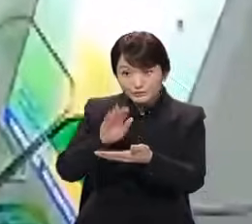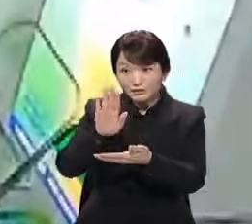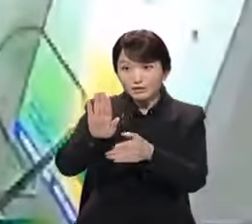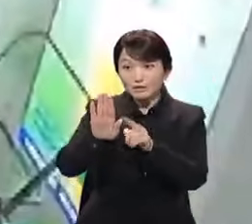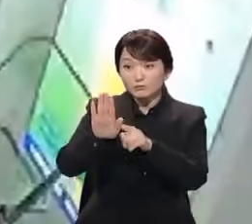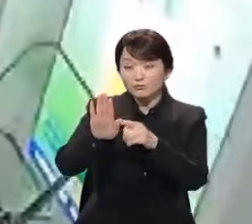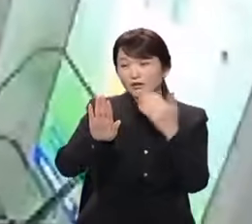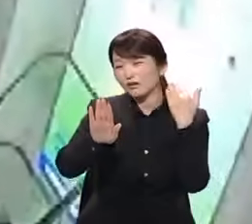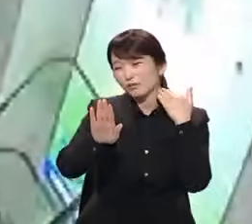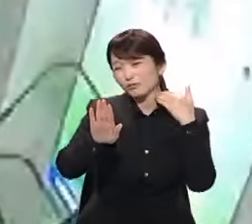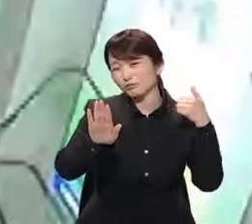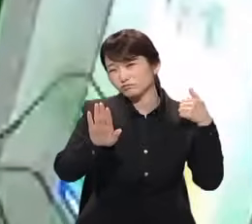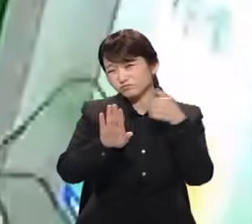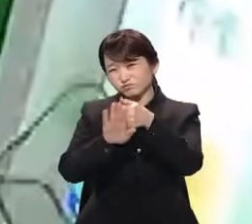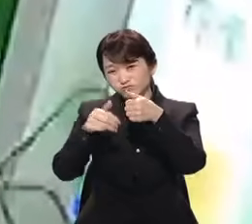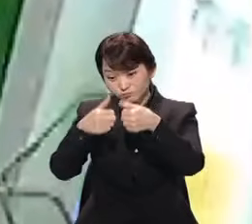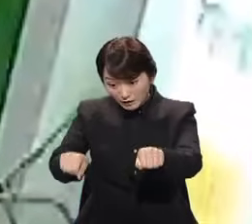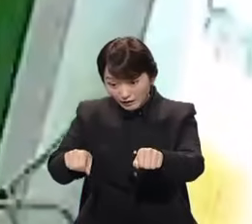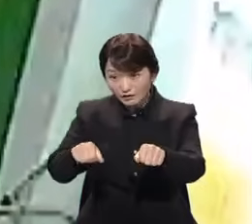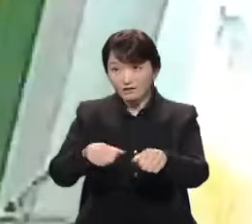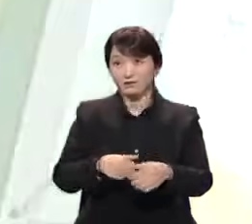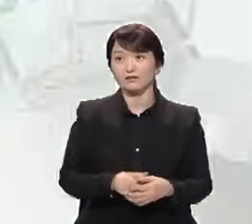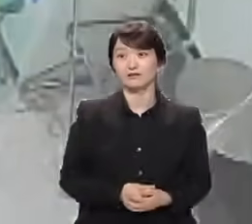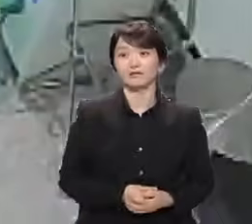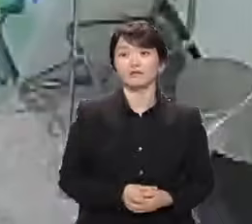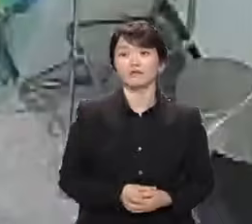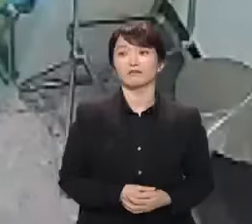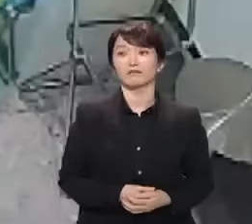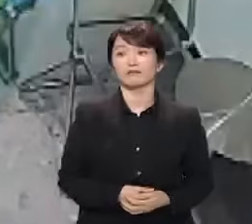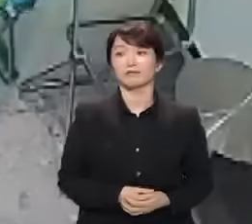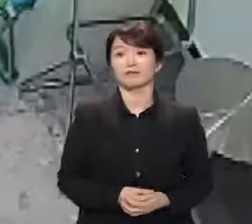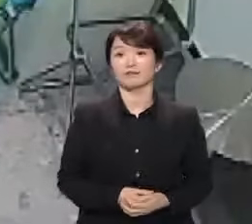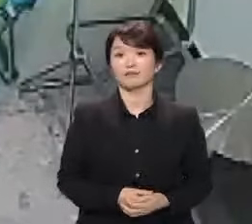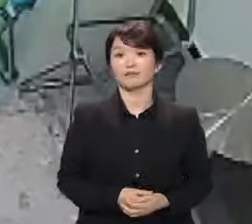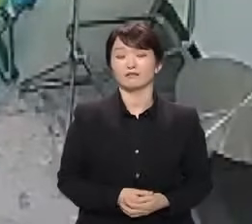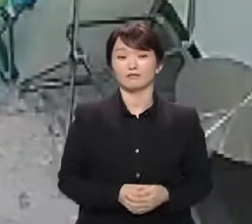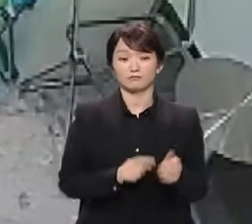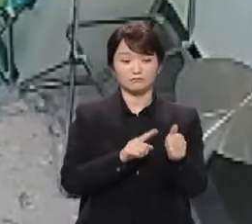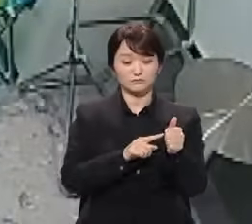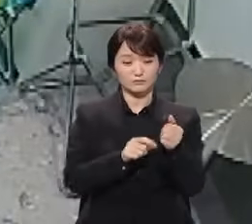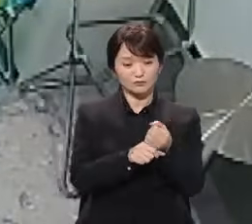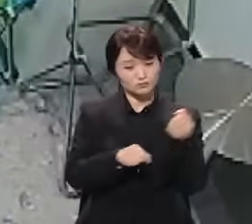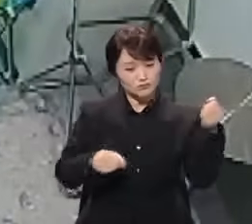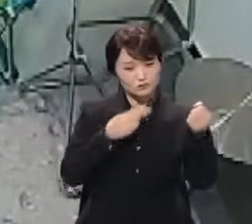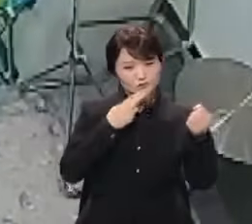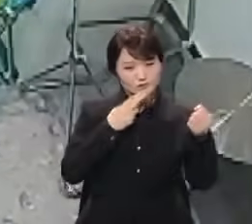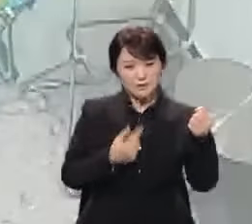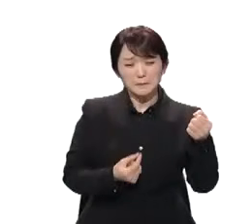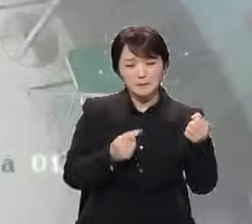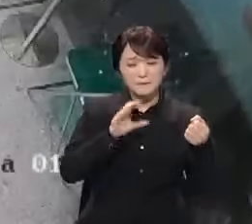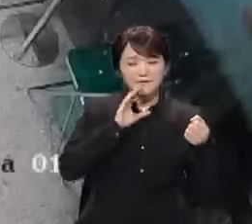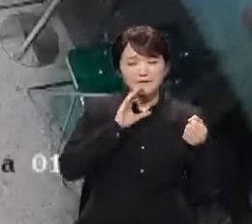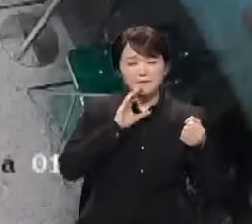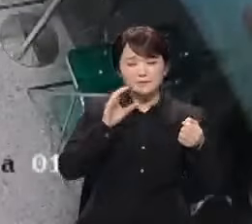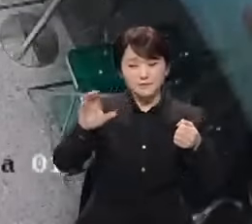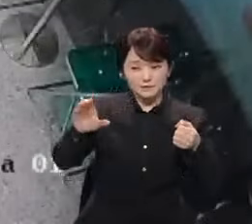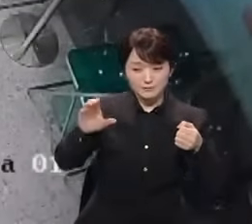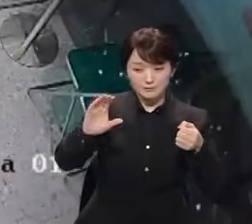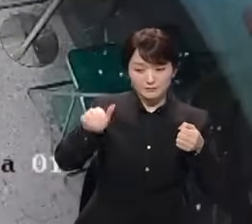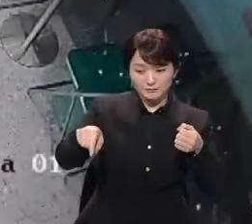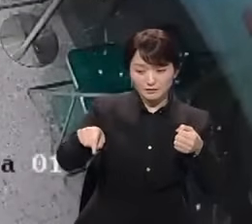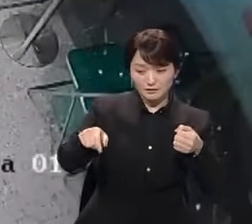下雨天门店里的门都关上了那个男孩子就没注意直接撞门上 남성, 진짜 단순하네. 비가 오는데 우산도 없고 얼른 카페로 뛰어들어가자는 생각에